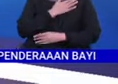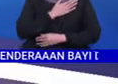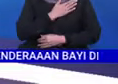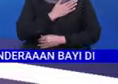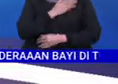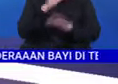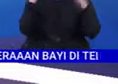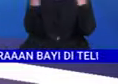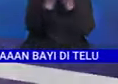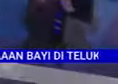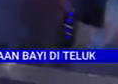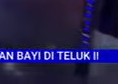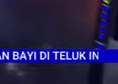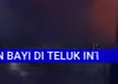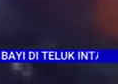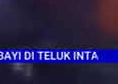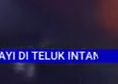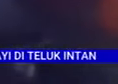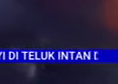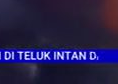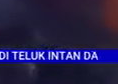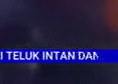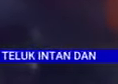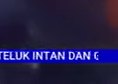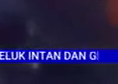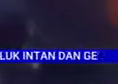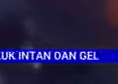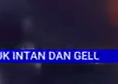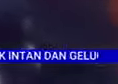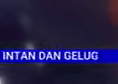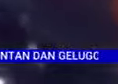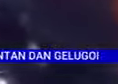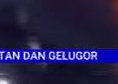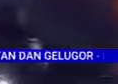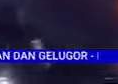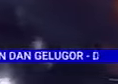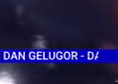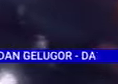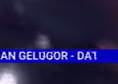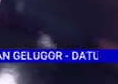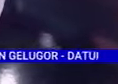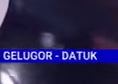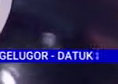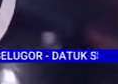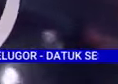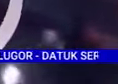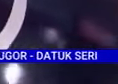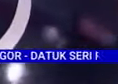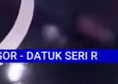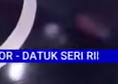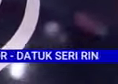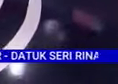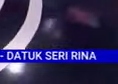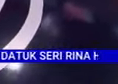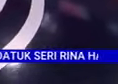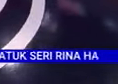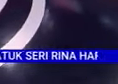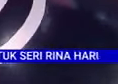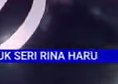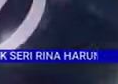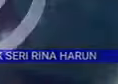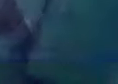Malaysia kita kembali bersama sahidi angkasapuri silakan saking Terima kasih rumah untuk perkembangan dari Serawak